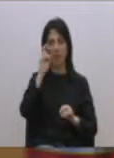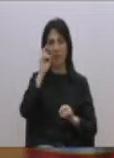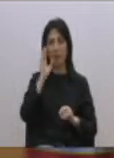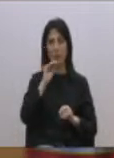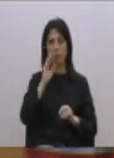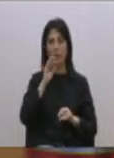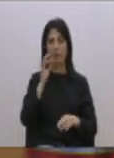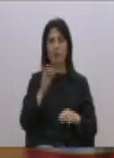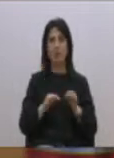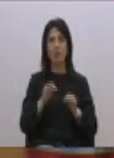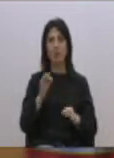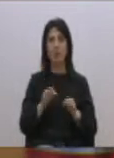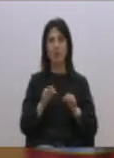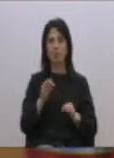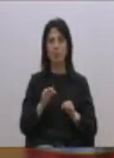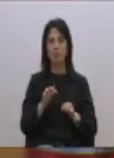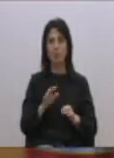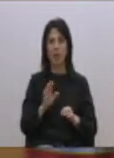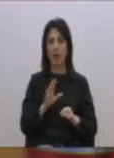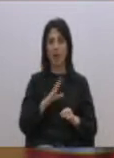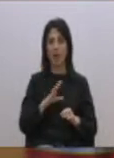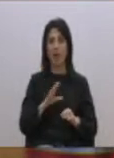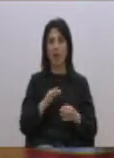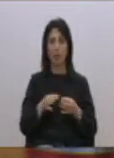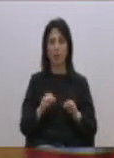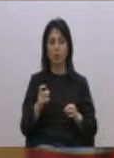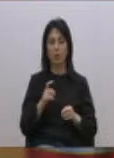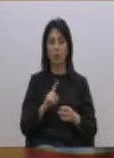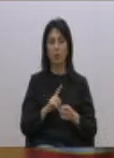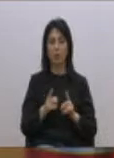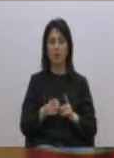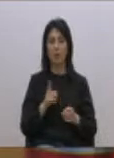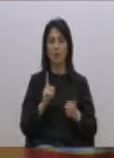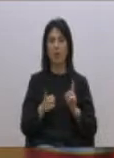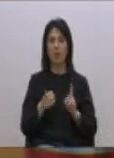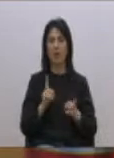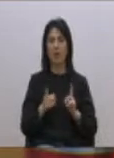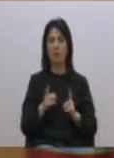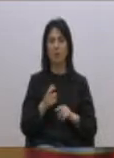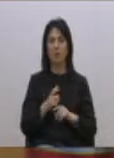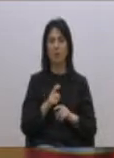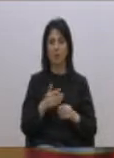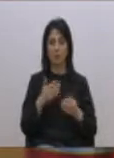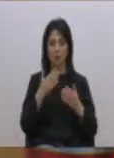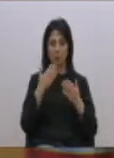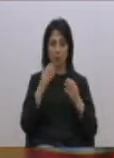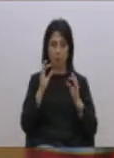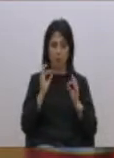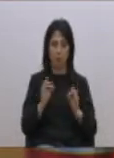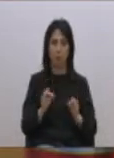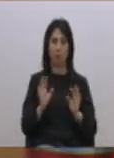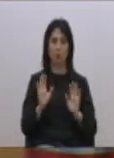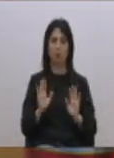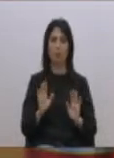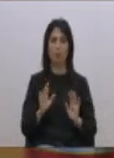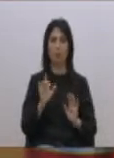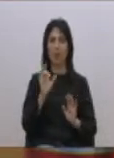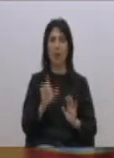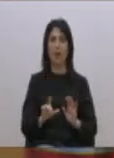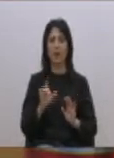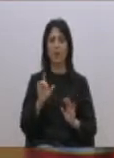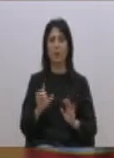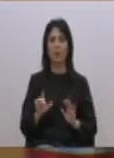სამართლო არათუ არ იყო დამოუკიდებელი, არამედ რეალურად ძალიან მართლზომიერად